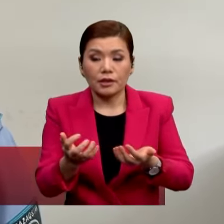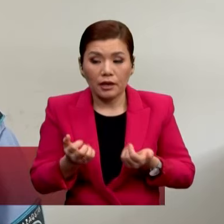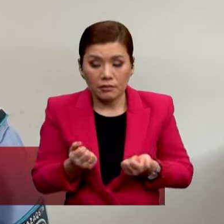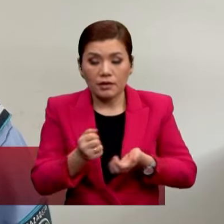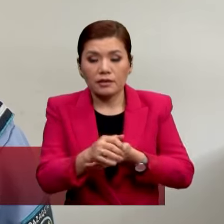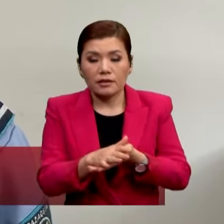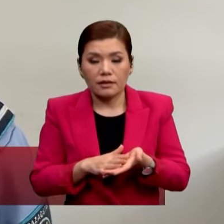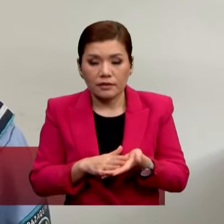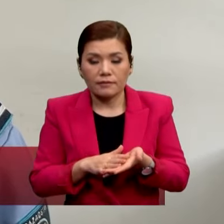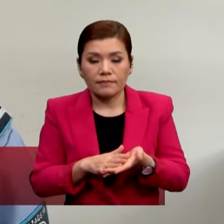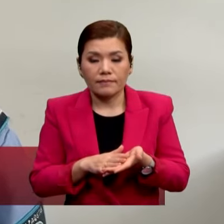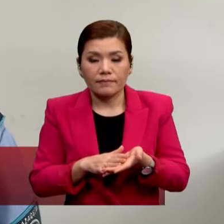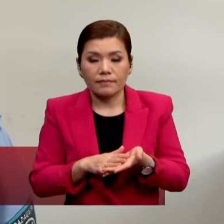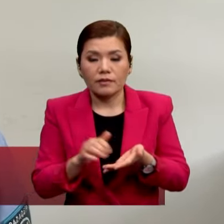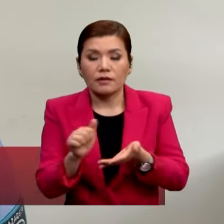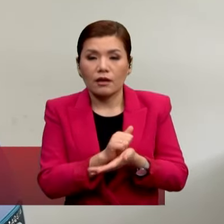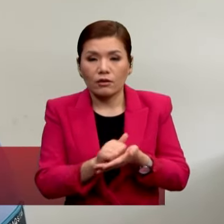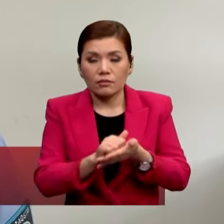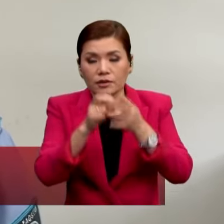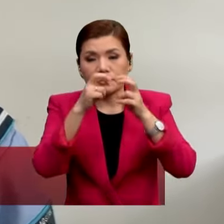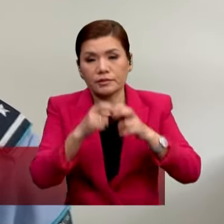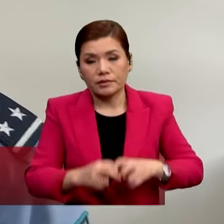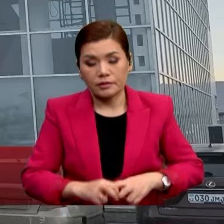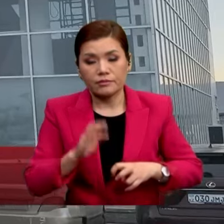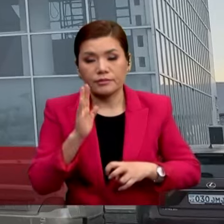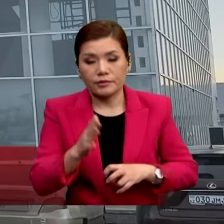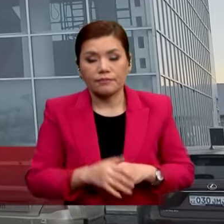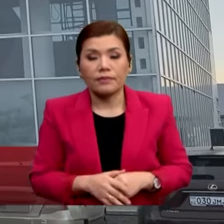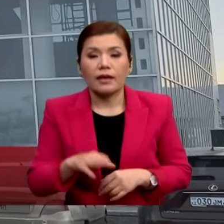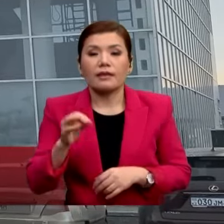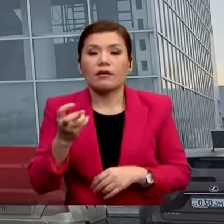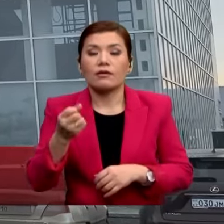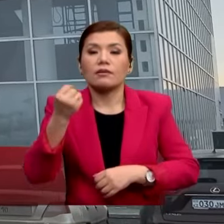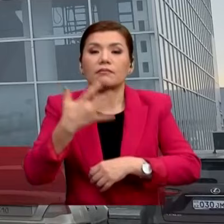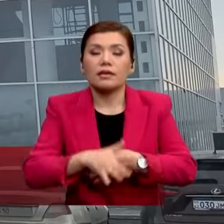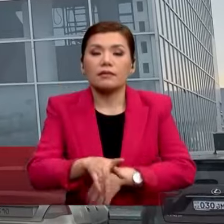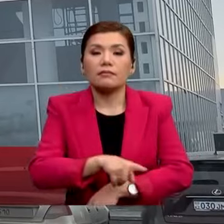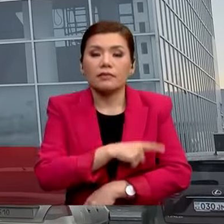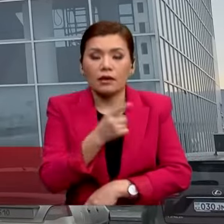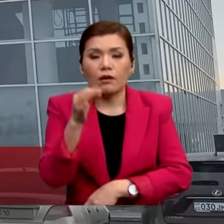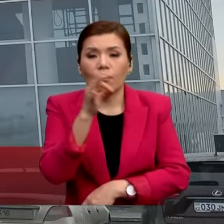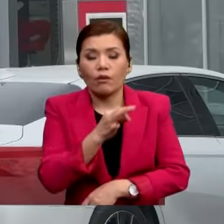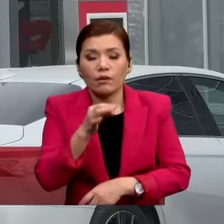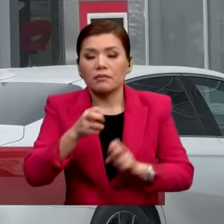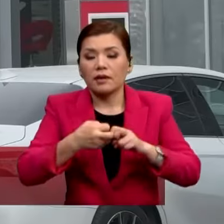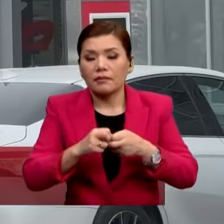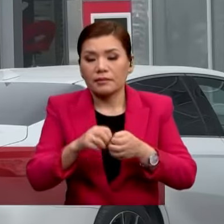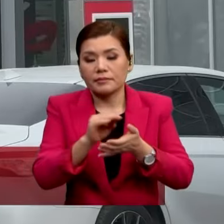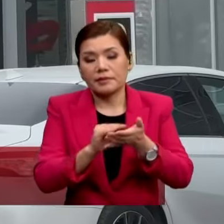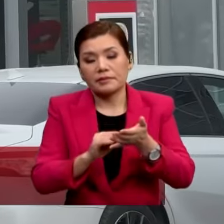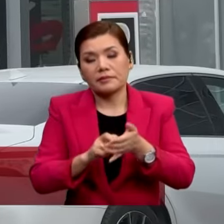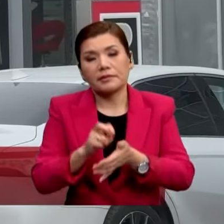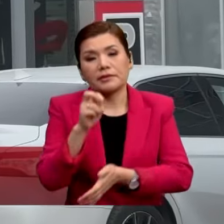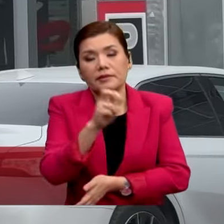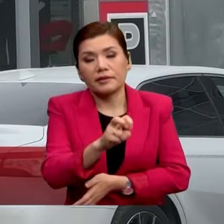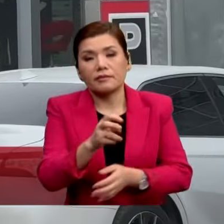кейін жаңағы құжат жағынан тексеріс жұмыстар жасаймыз. Toyota орталығының мамандары бұл мәселеге қатысты жазбаша жауап берді.